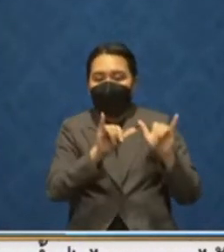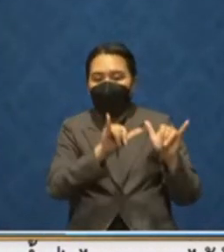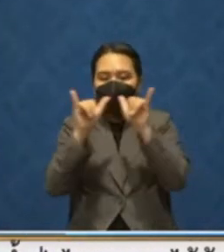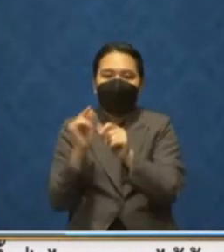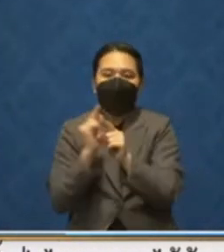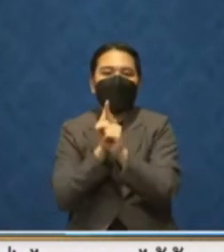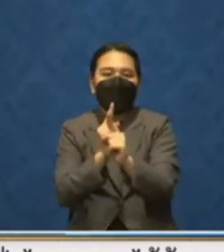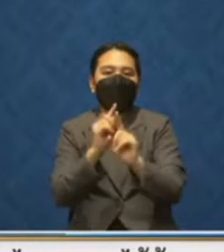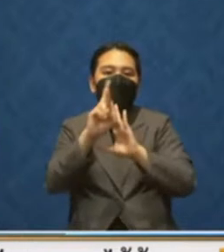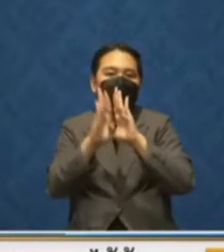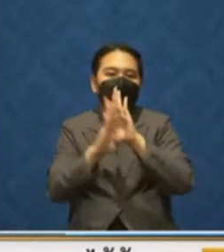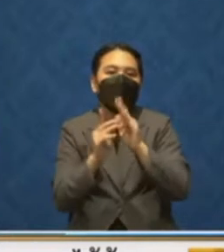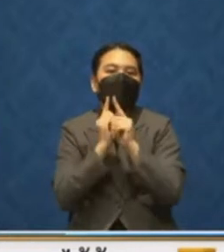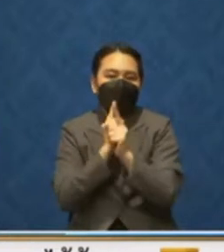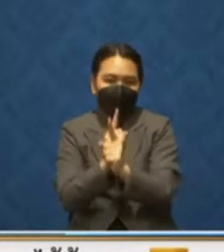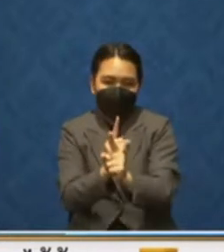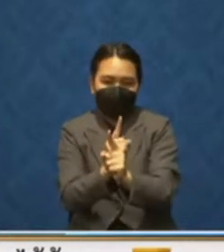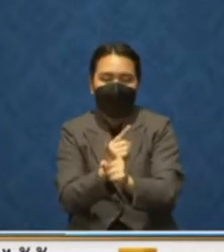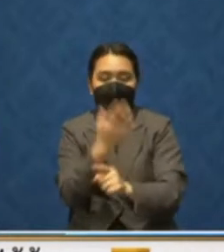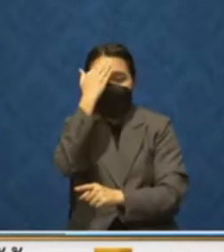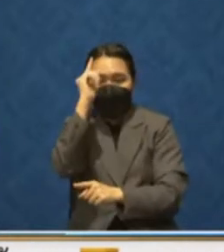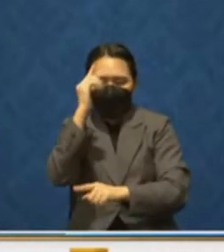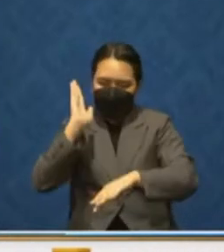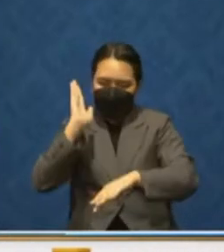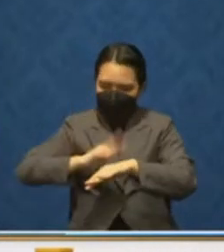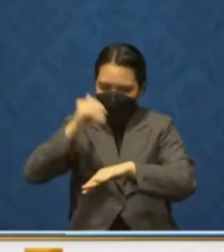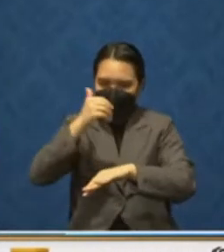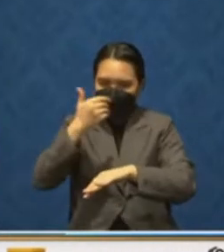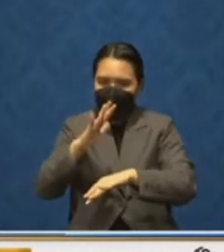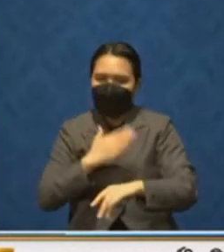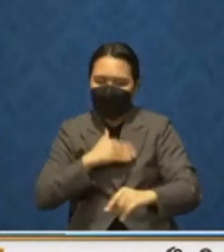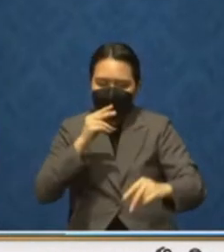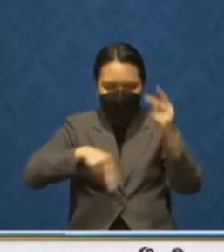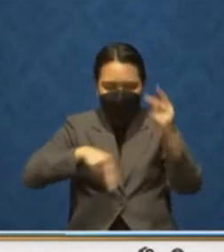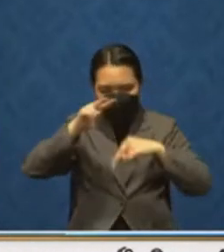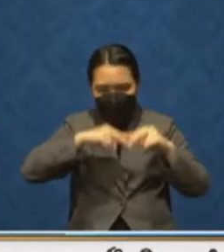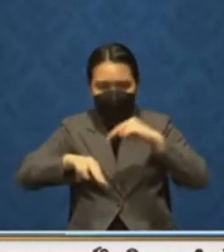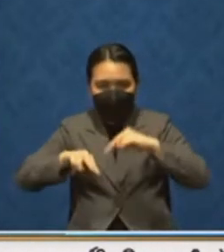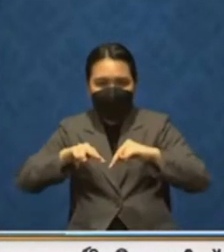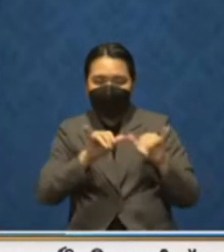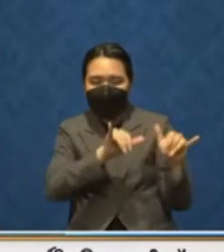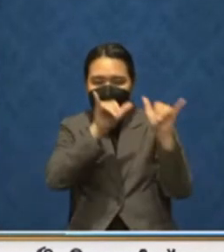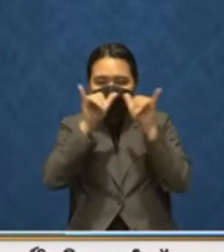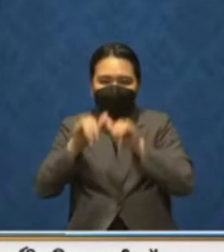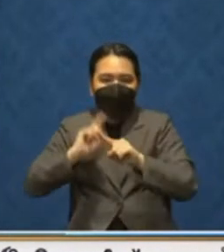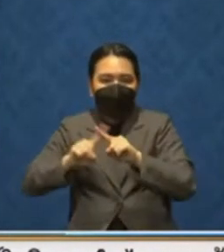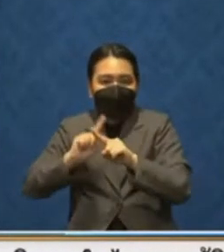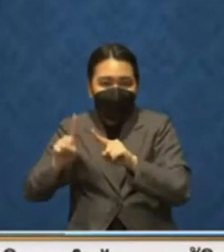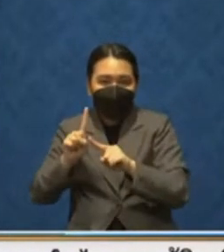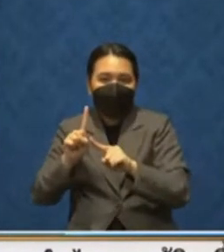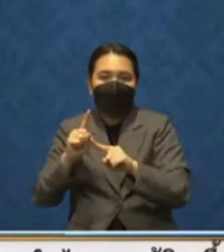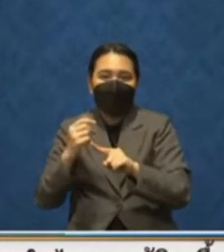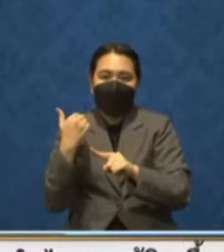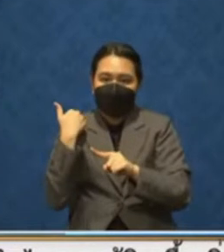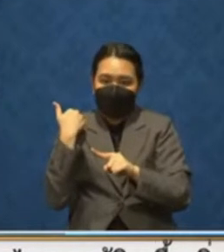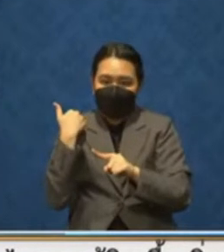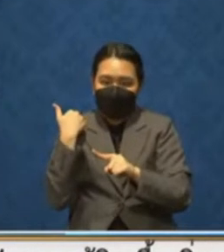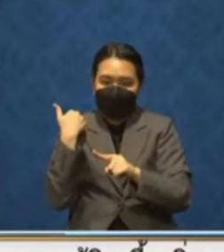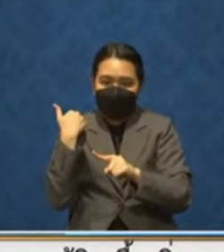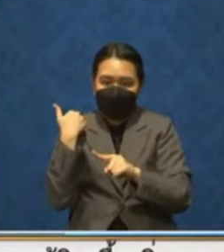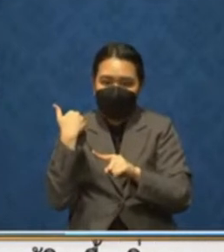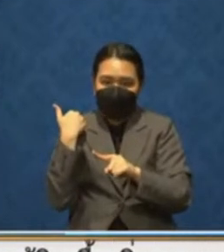แล้วก็เข้าเก่งในเรื่องนี้เขาก็บอกว่าตรวจสอบไปเข้าเป็นการย้ายไปในพื้นที่ไปทาง LINEมาที่มีการแพร่ระบาดก็มี